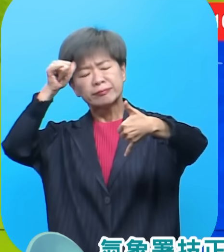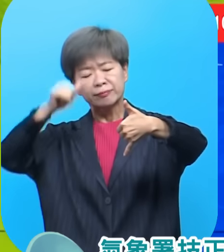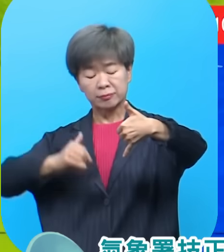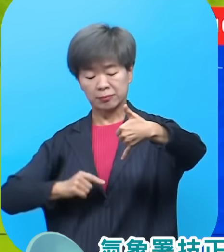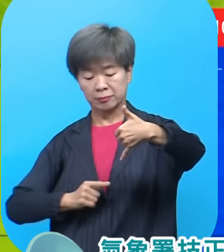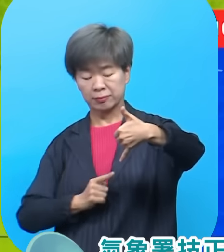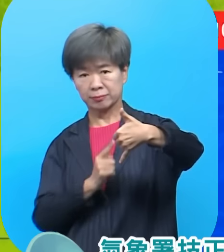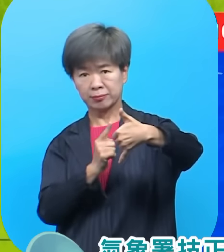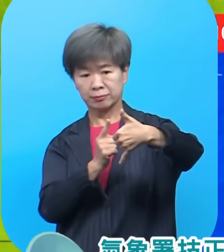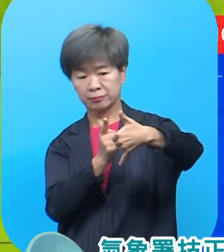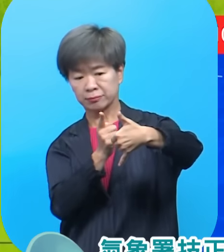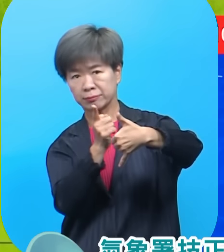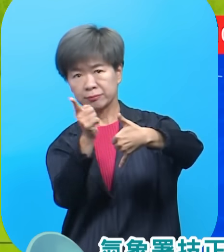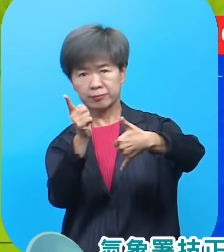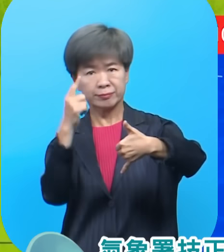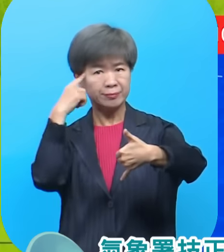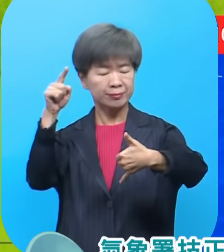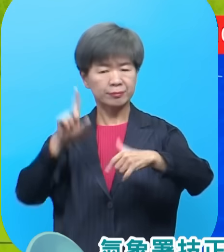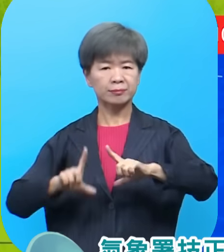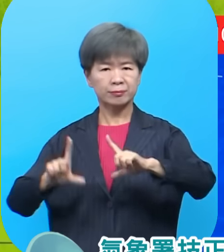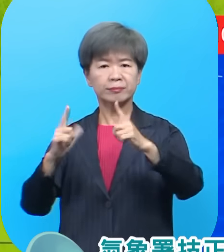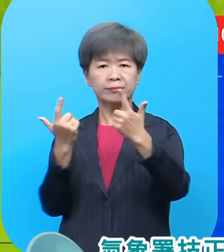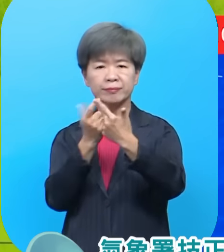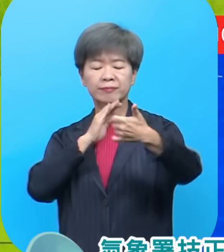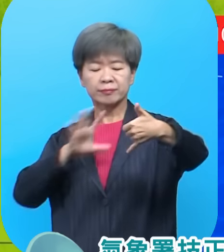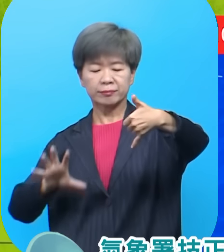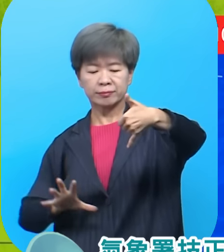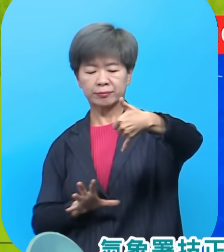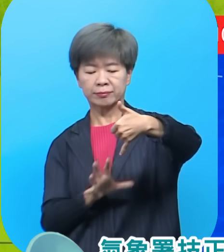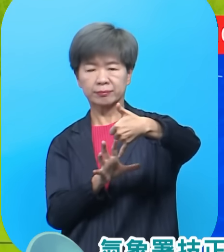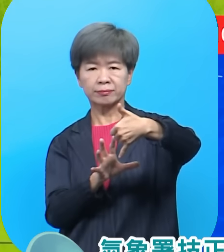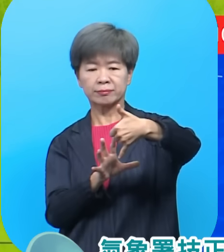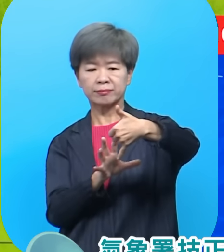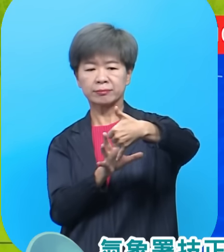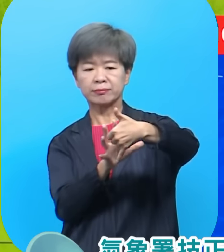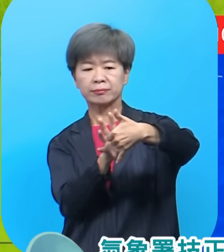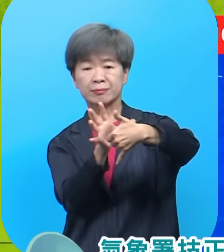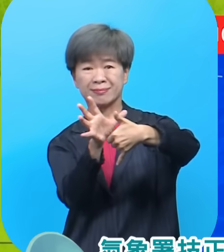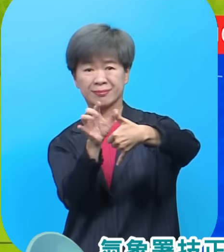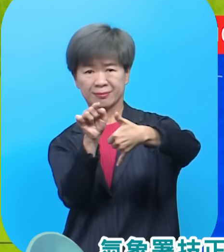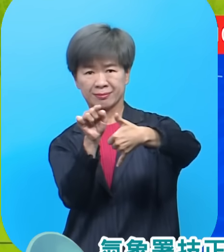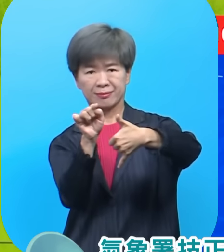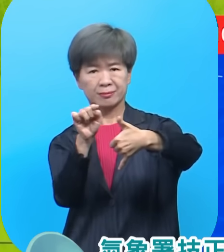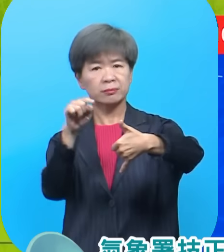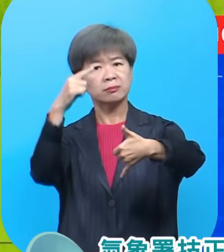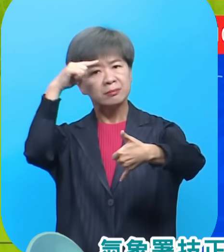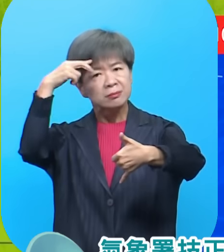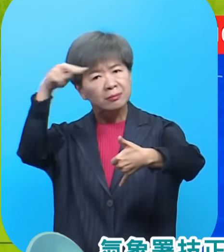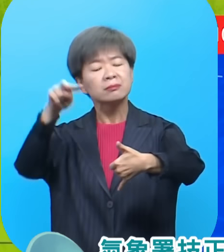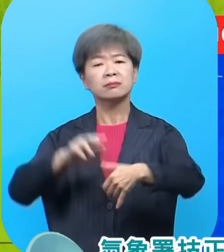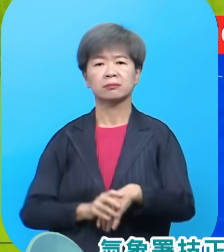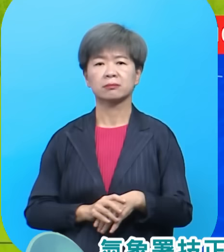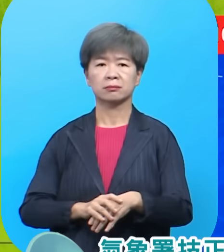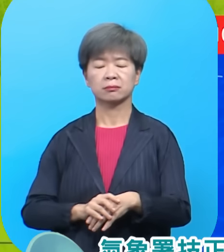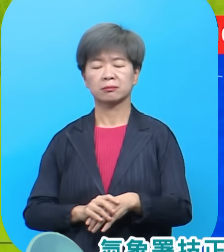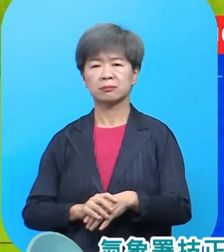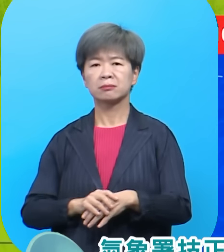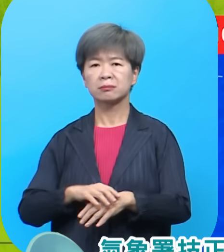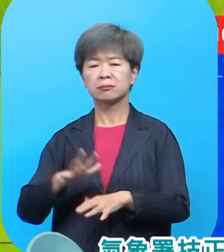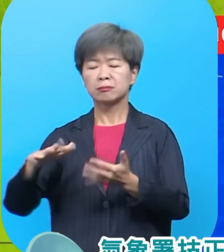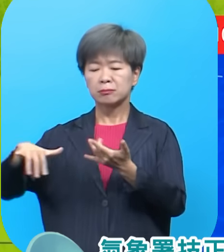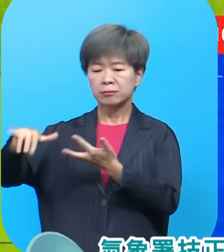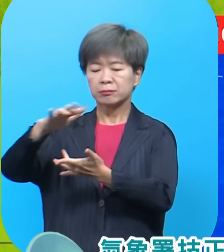北，在明天登陆南部之后慢慢到后天离开。而这一段运动中，由于它的移动速度是很缓